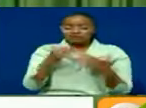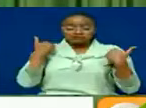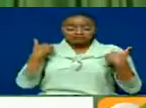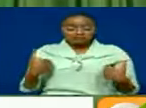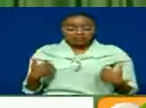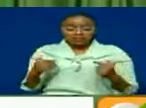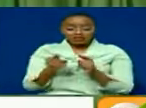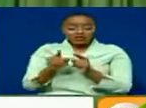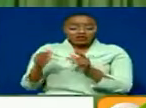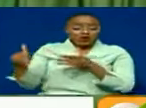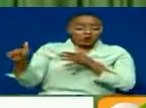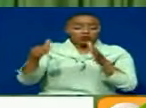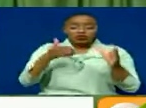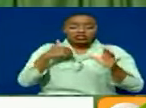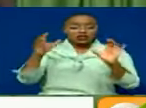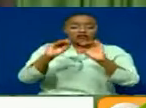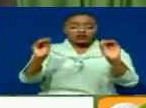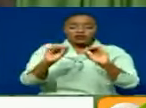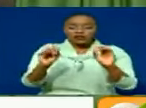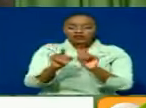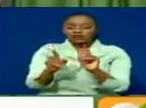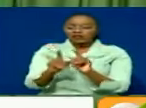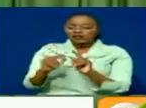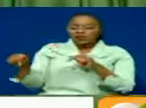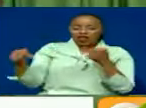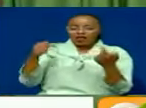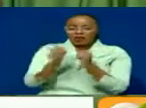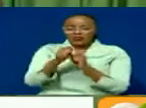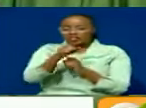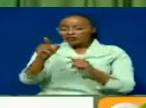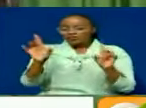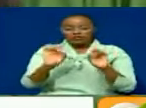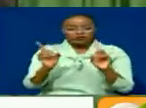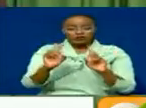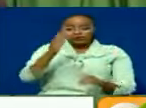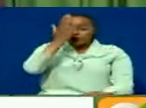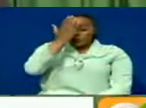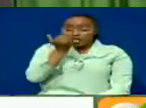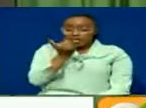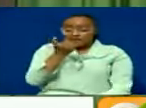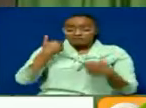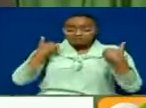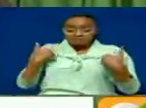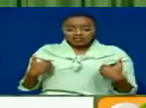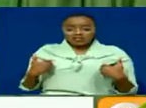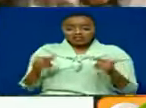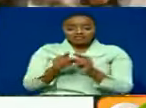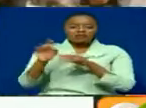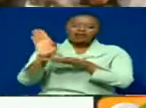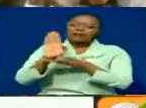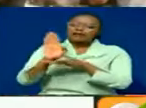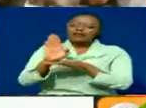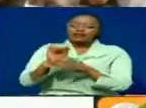mimi sitakuwa na nafasi ya kujibizana na nyinyi kwa sababu mimi I am